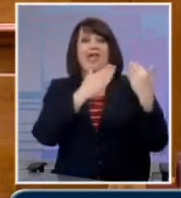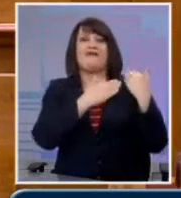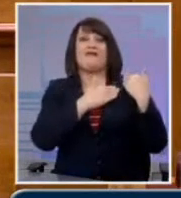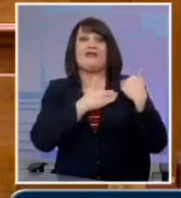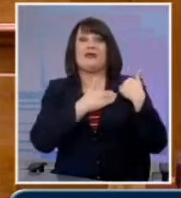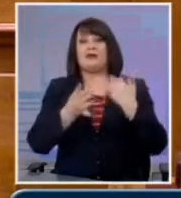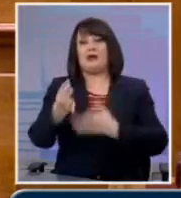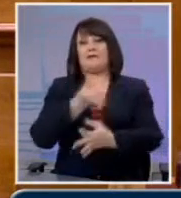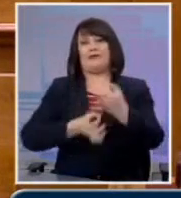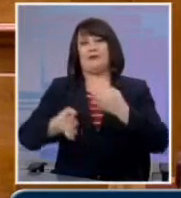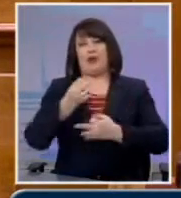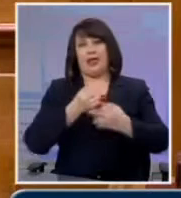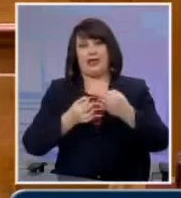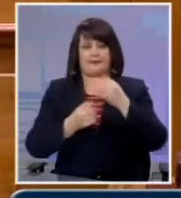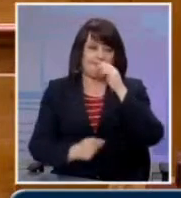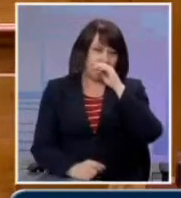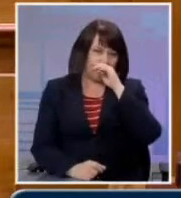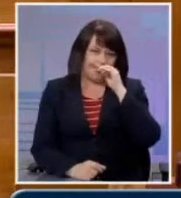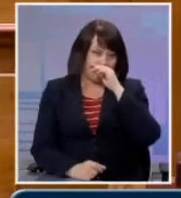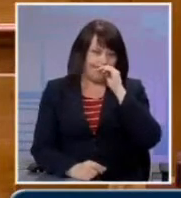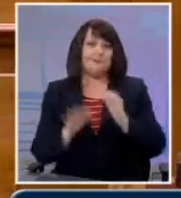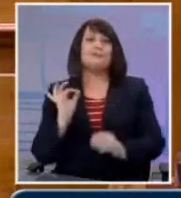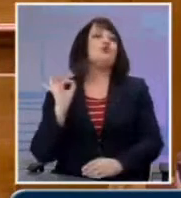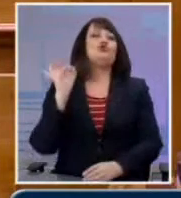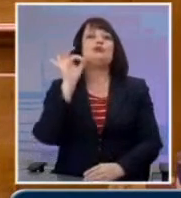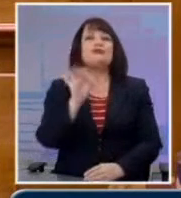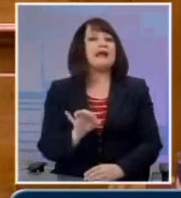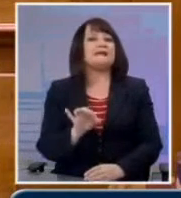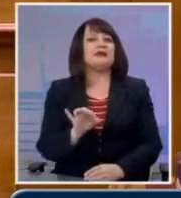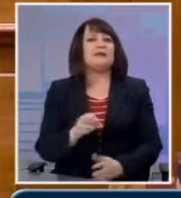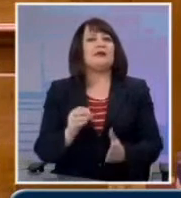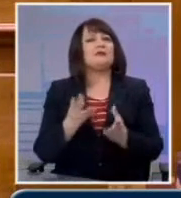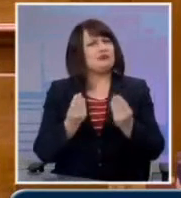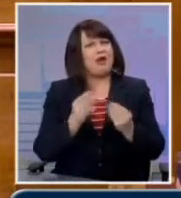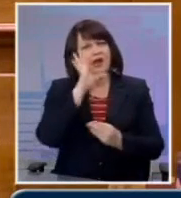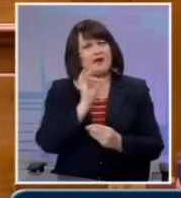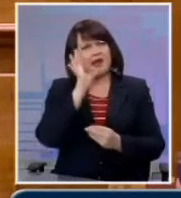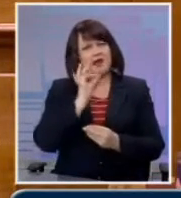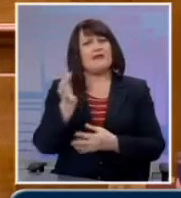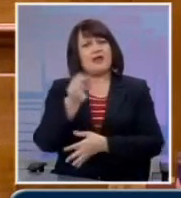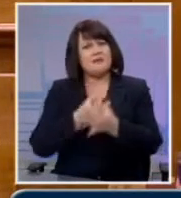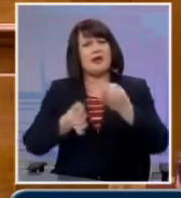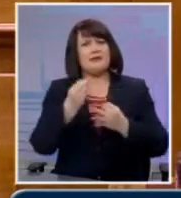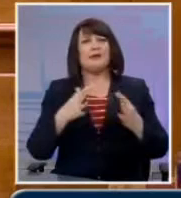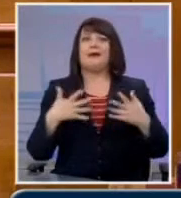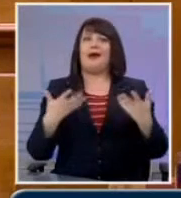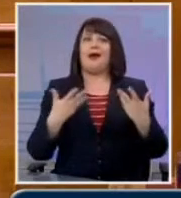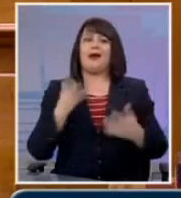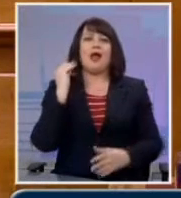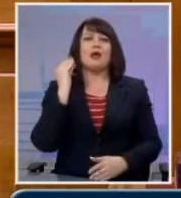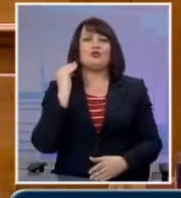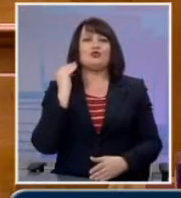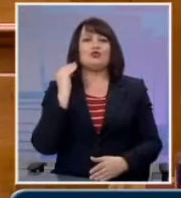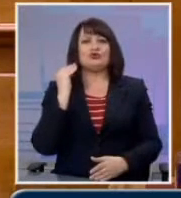λεγόμενων. Και το πώς φτάσαμε εδώ. Ακούστηκαν και άλλες αλήθειες. Με χαρά άκουσα τον αρχηγό